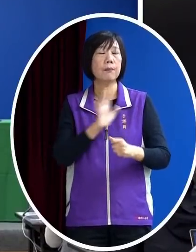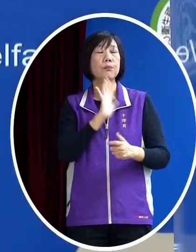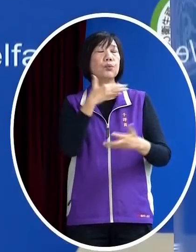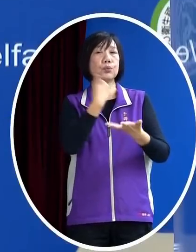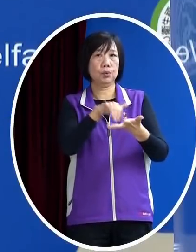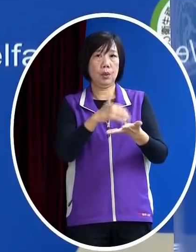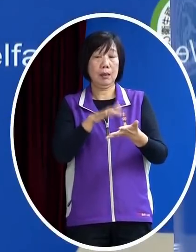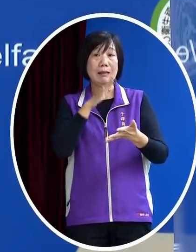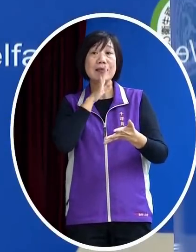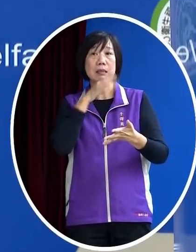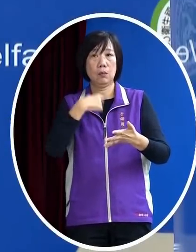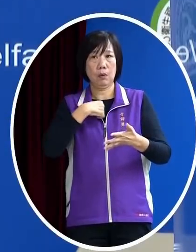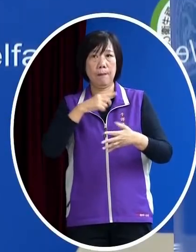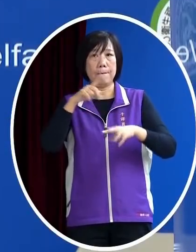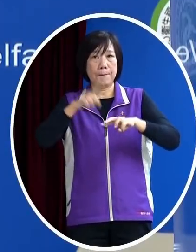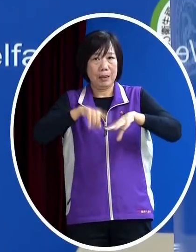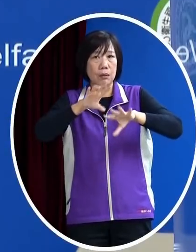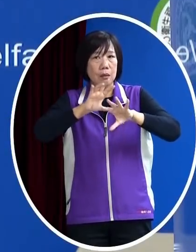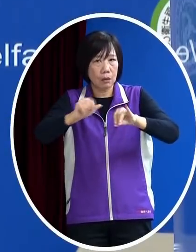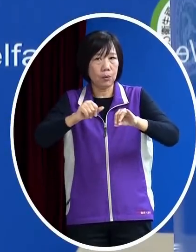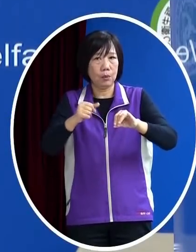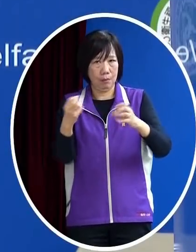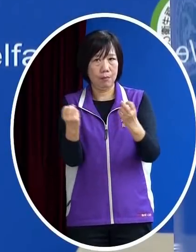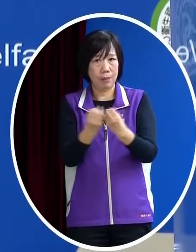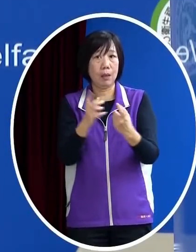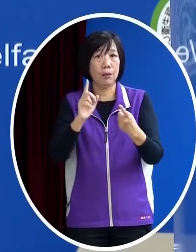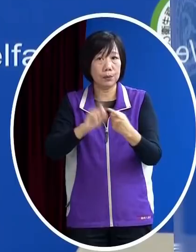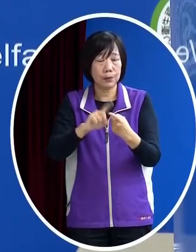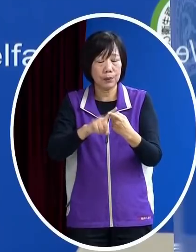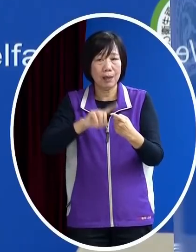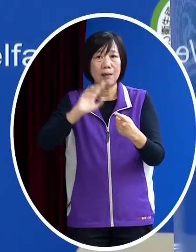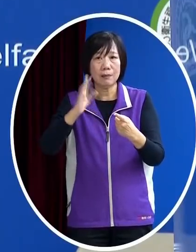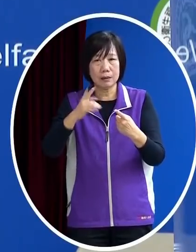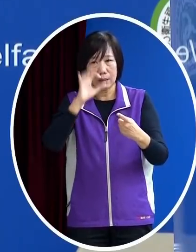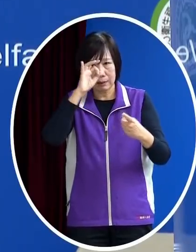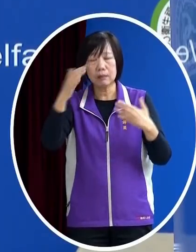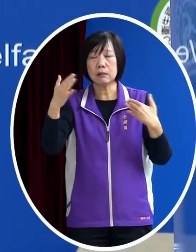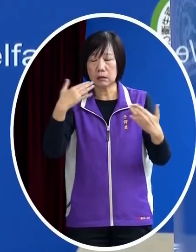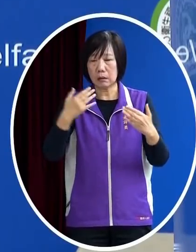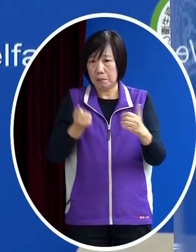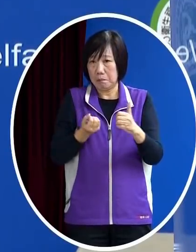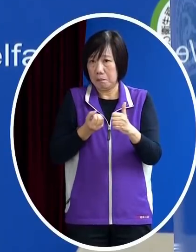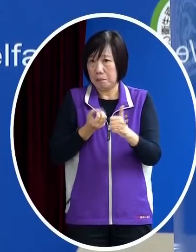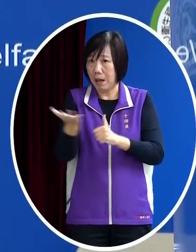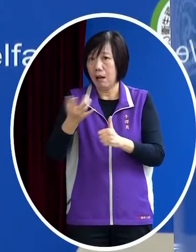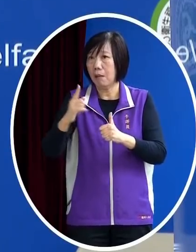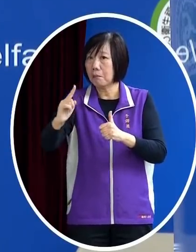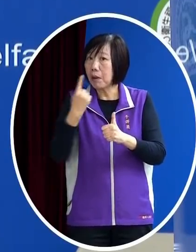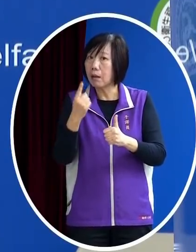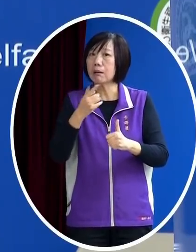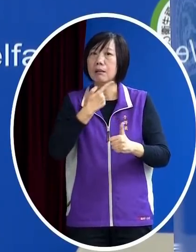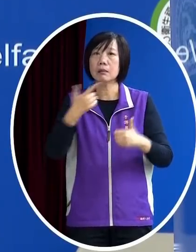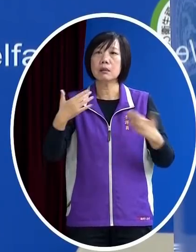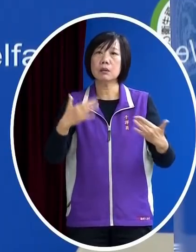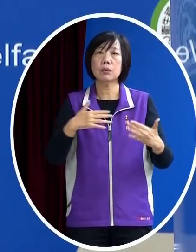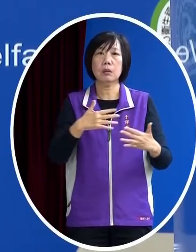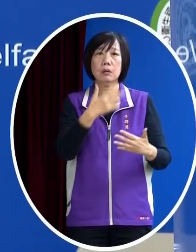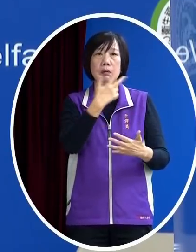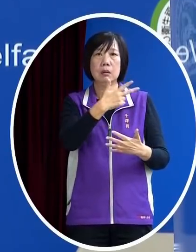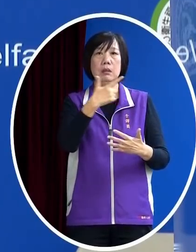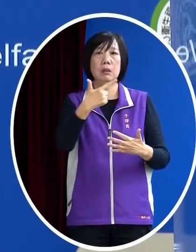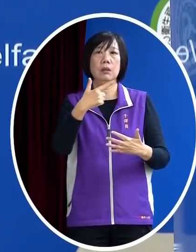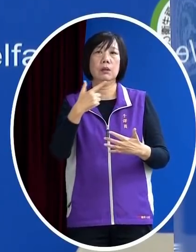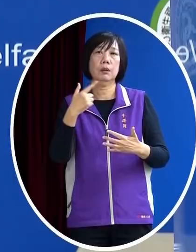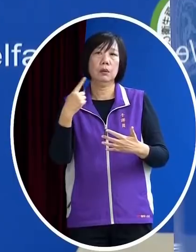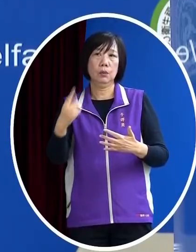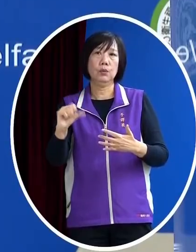是本土案例，但是它感染源很清楚，它跟案765、31比